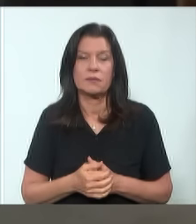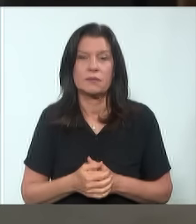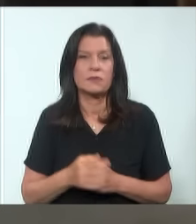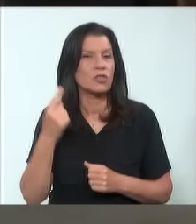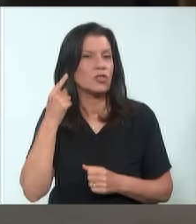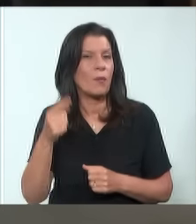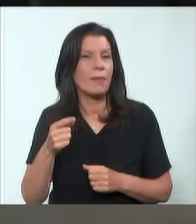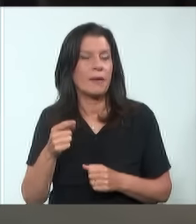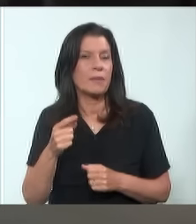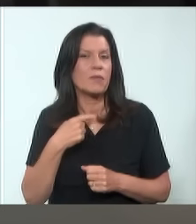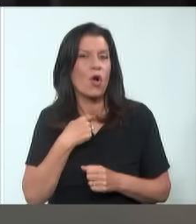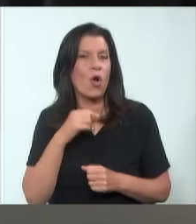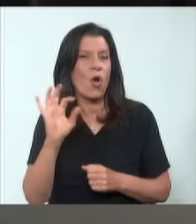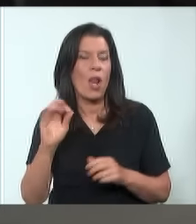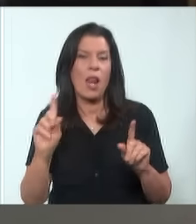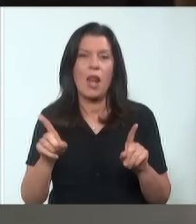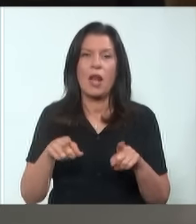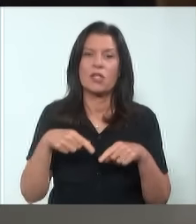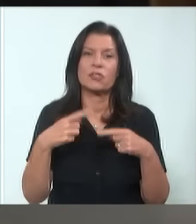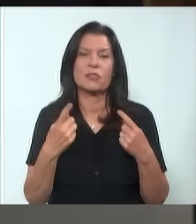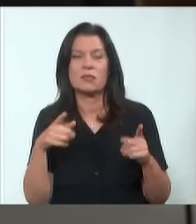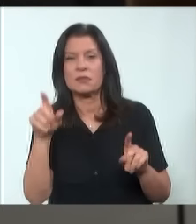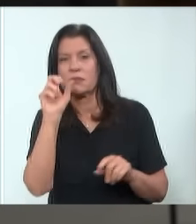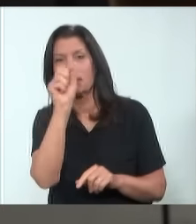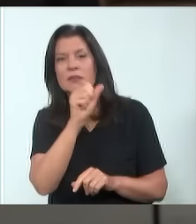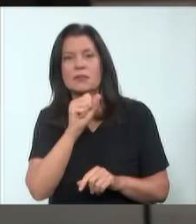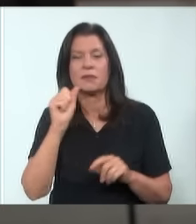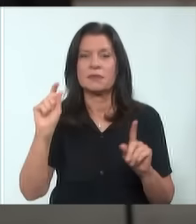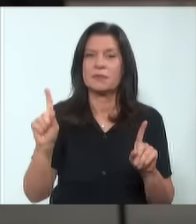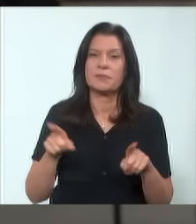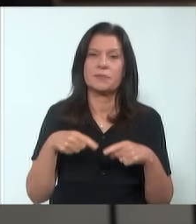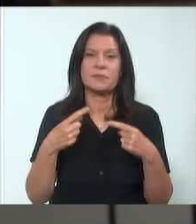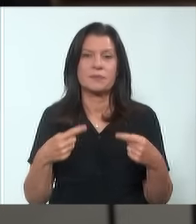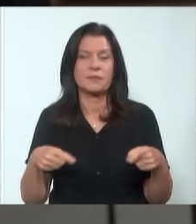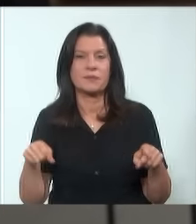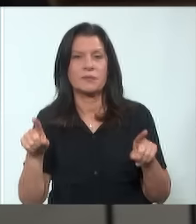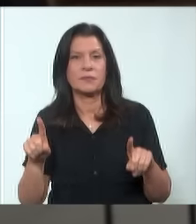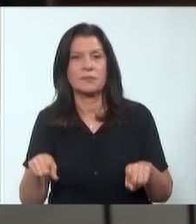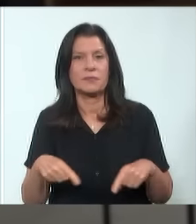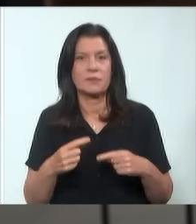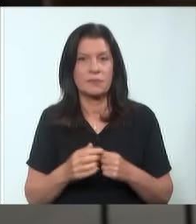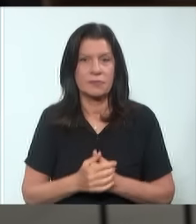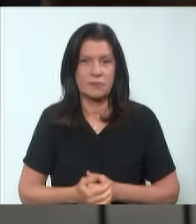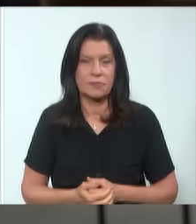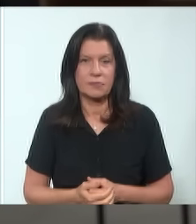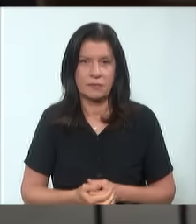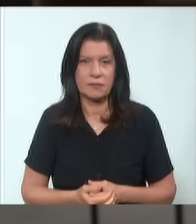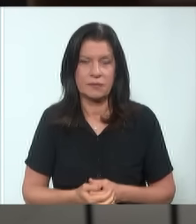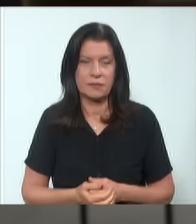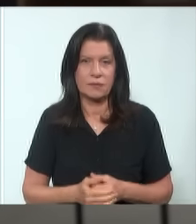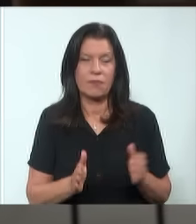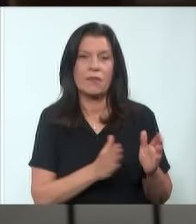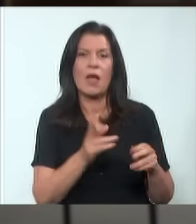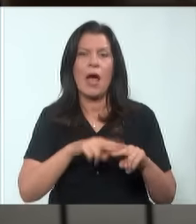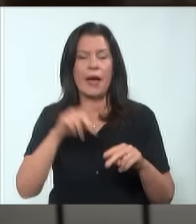אז איך אפשר לדבר על זה מבלי שאף אחד יבין? לאחר לבטים, הם